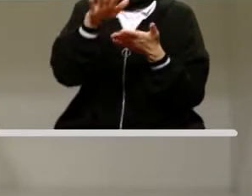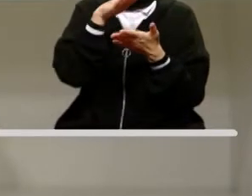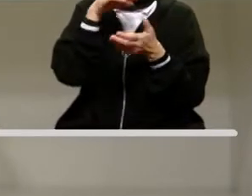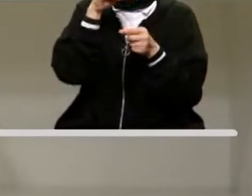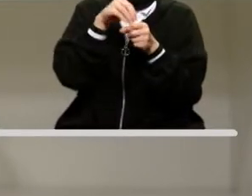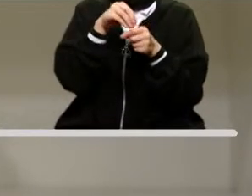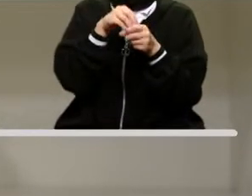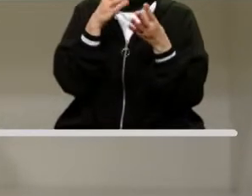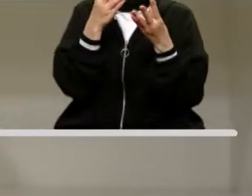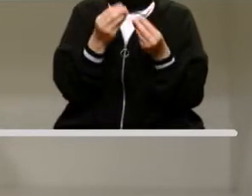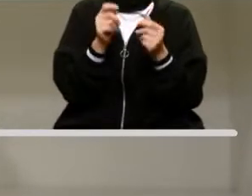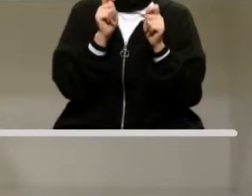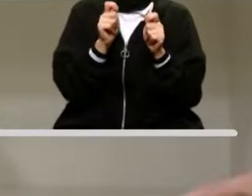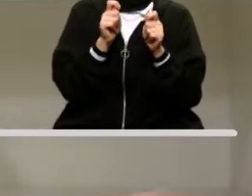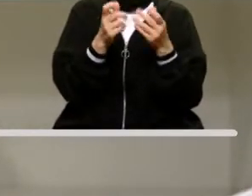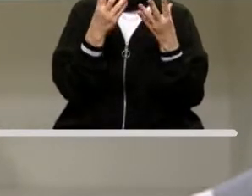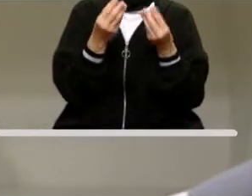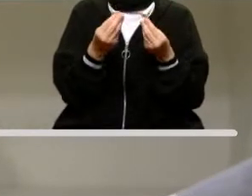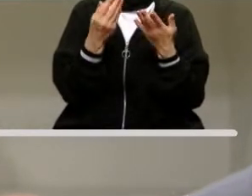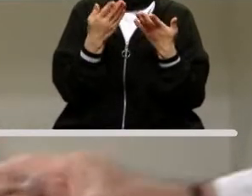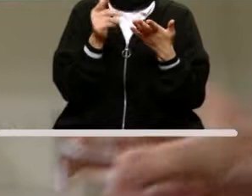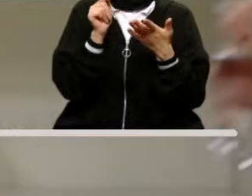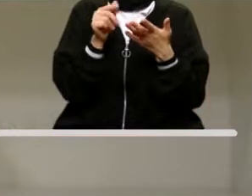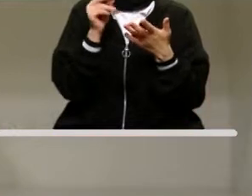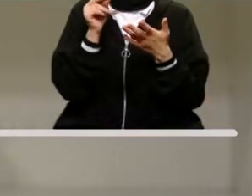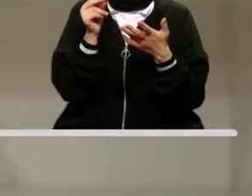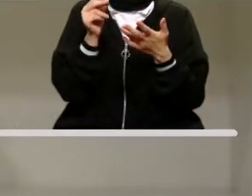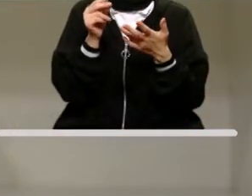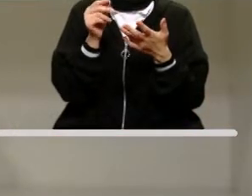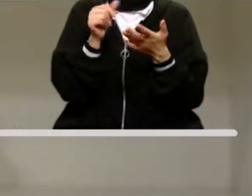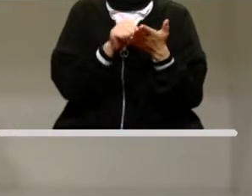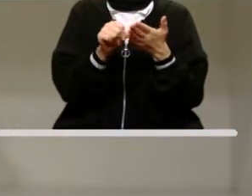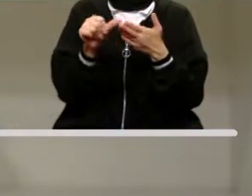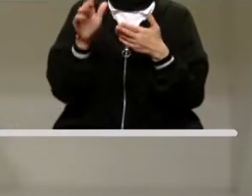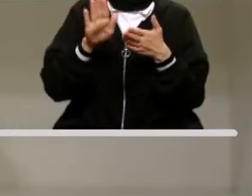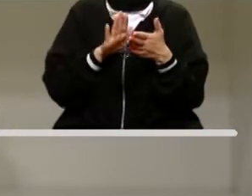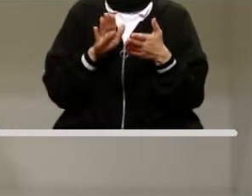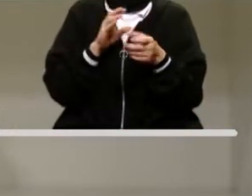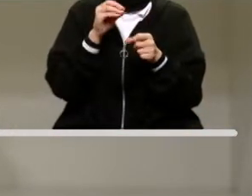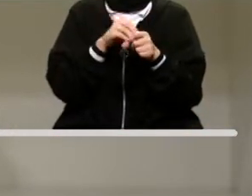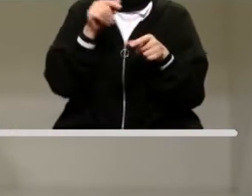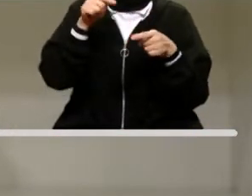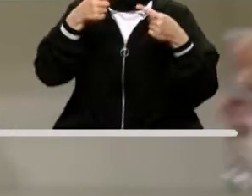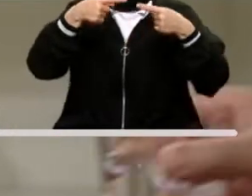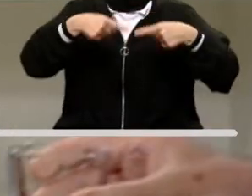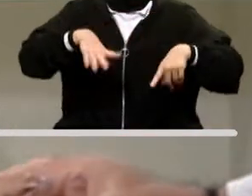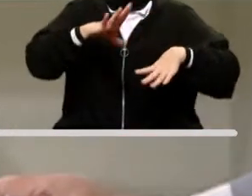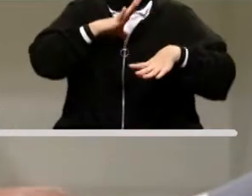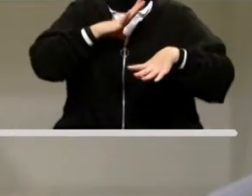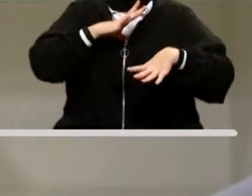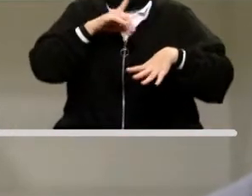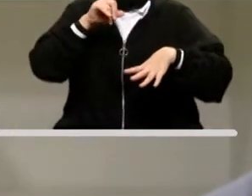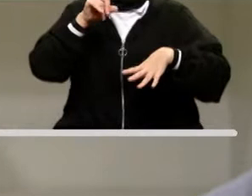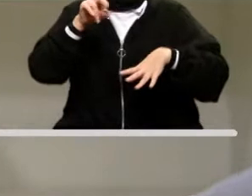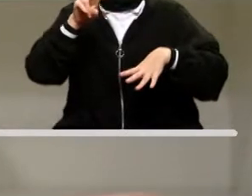içerisinde yer aldığımızda zorlayan ama hani kaçınılmaz da olan tüm öğrenciler için de o süreçlerden geçen sınavlar hocam. Birkaç saatlik